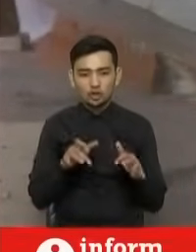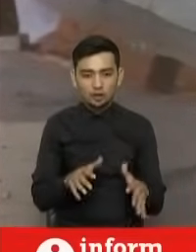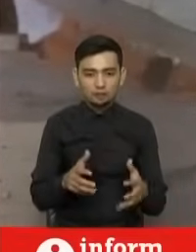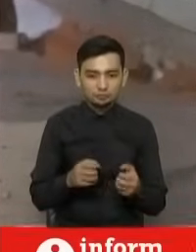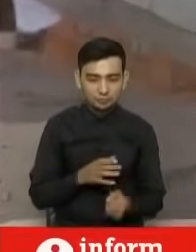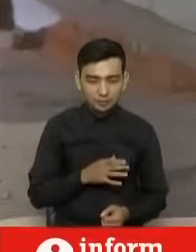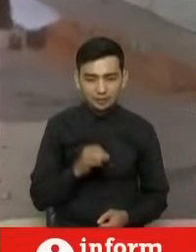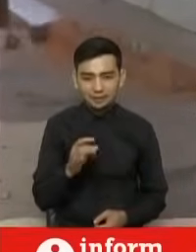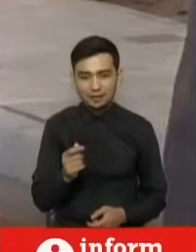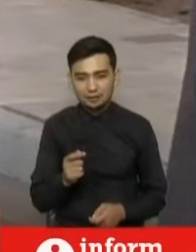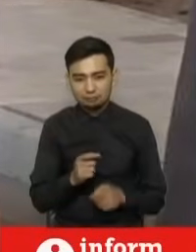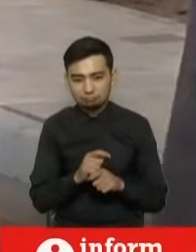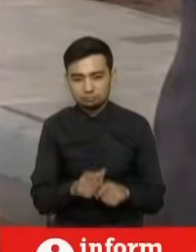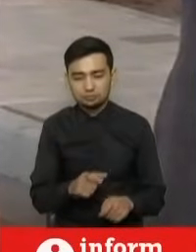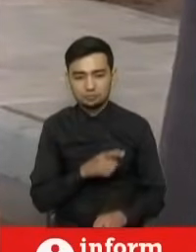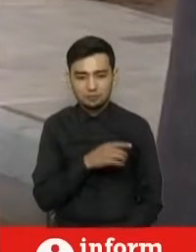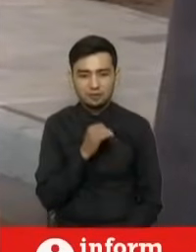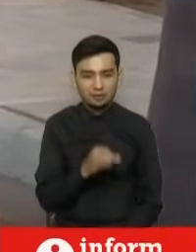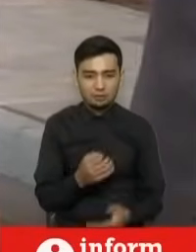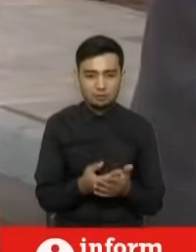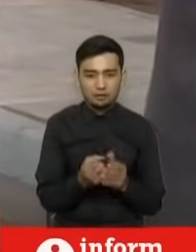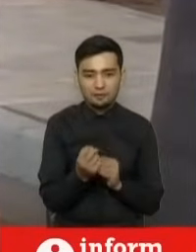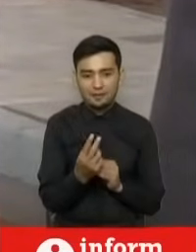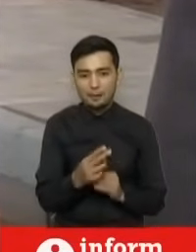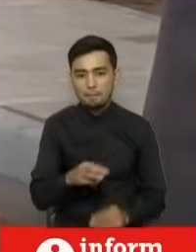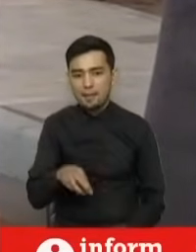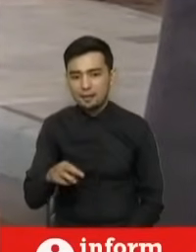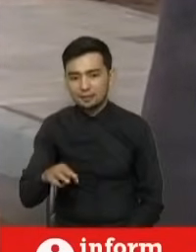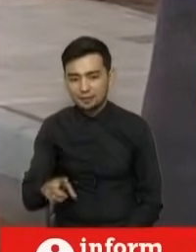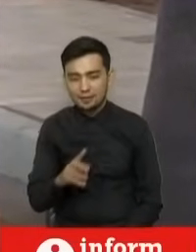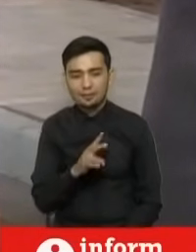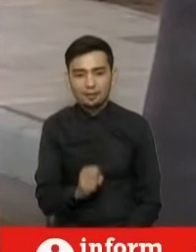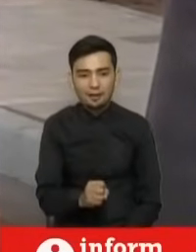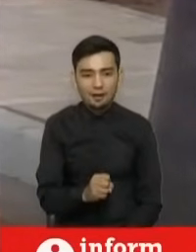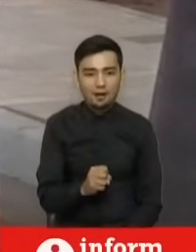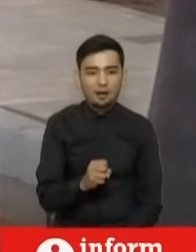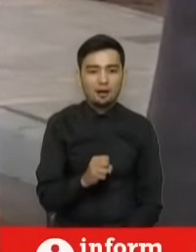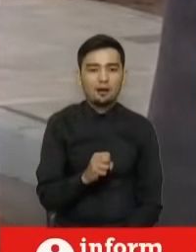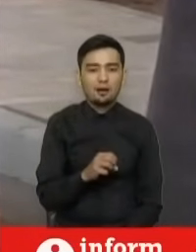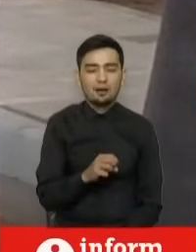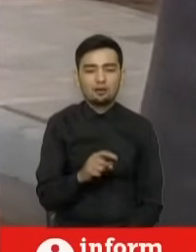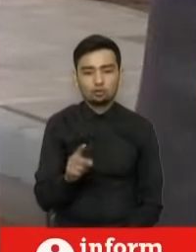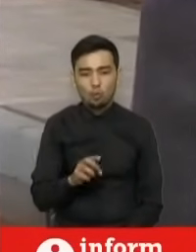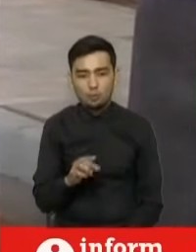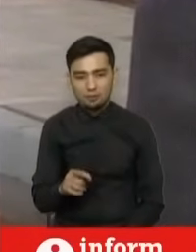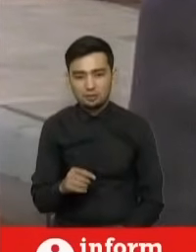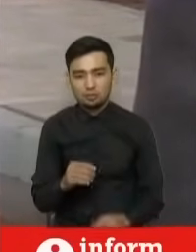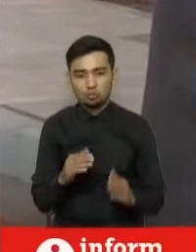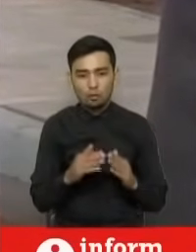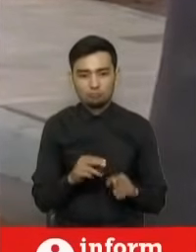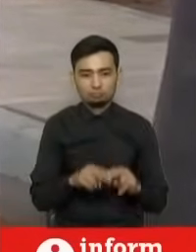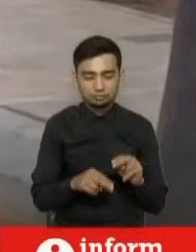значит, выделить средства. Выделили около 12 миллиардов тенге на то, чтобы построить жилье